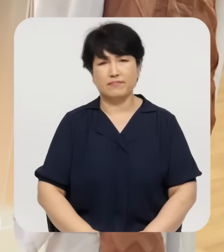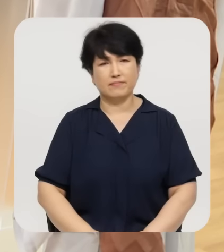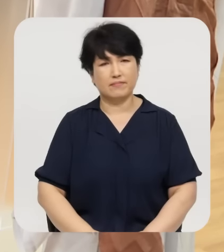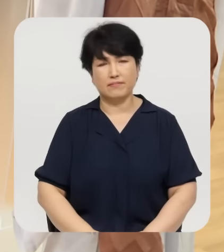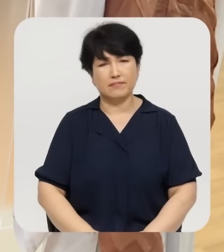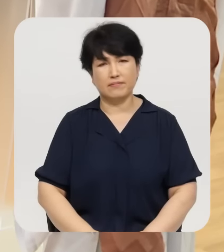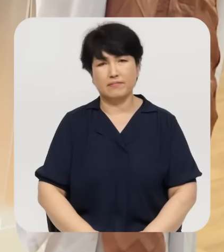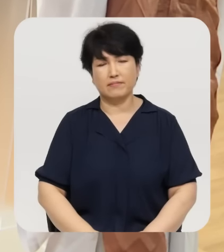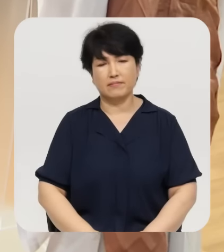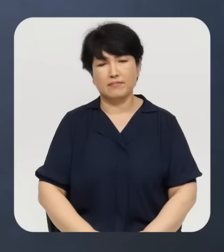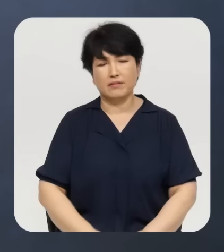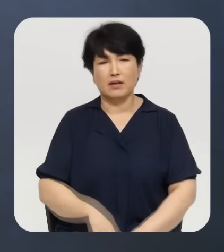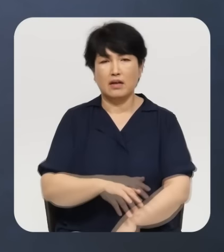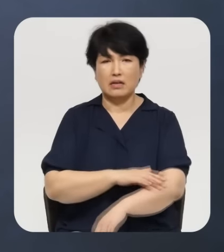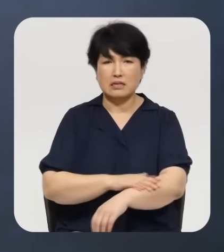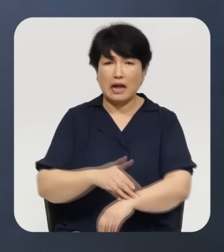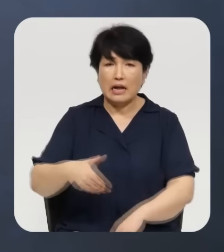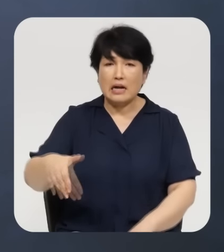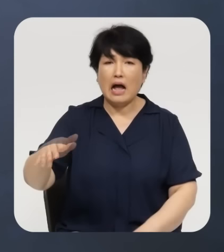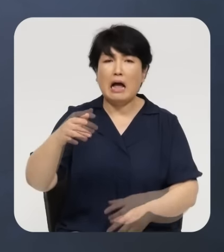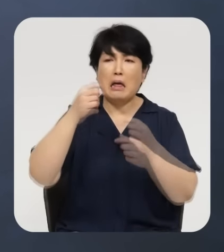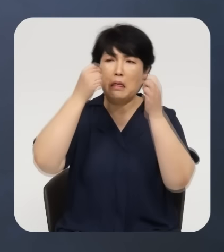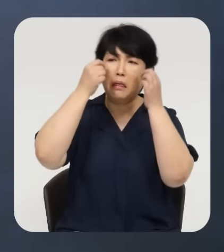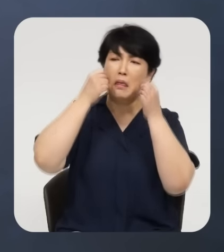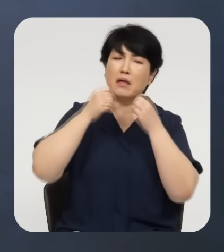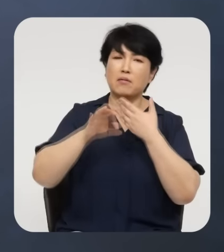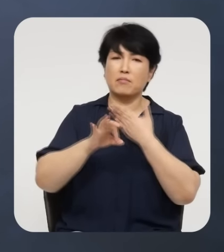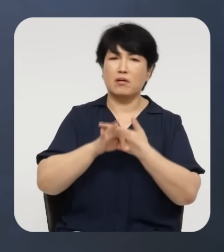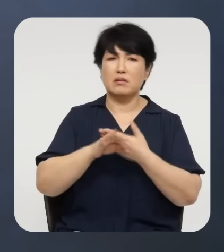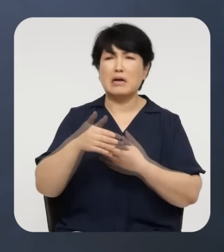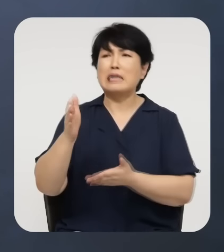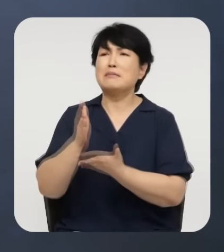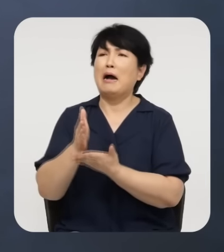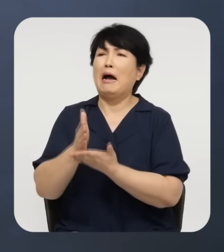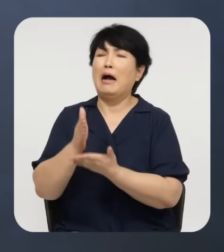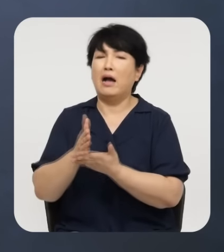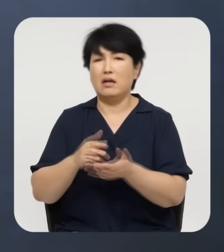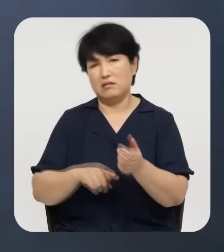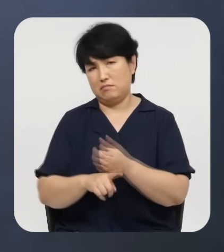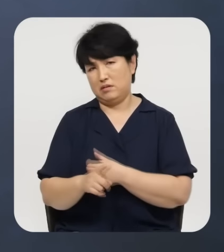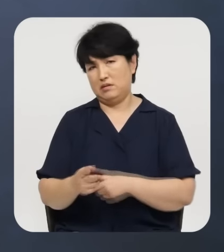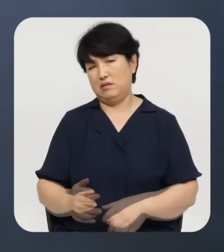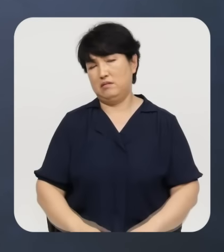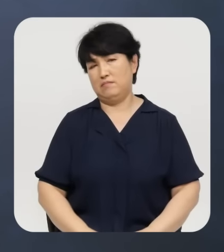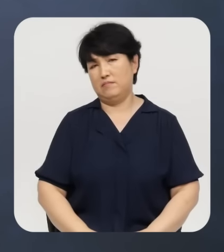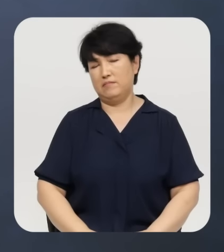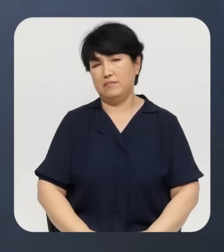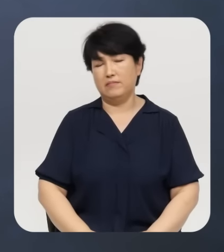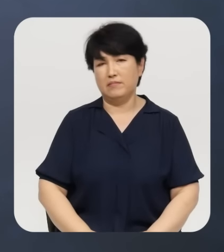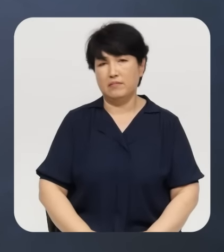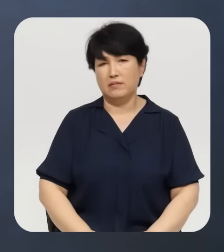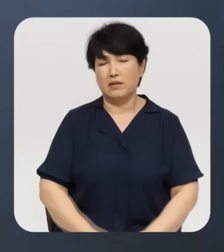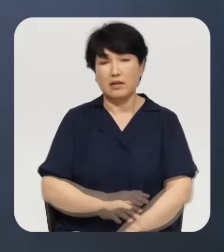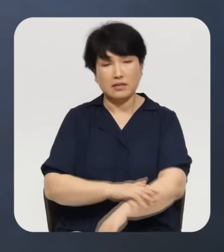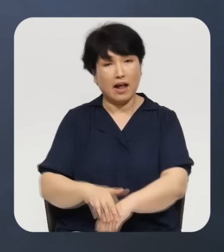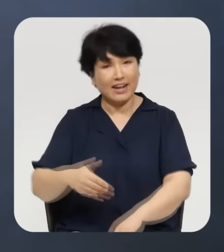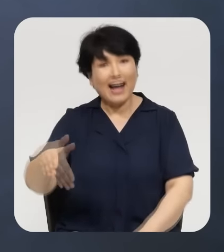아직도 그 뭐 잘 가라 이러면서 울면 뭐 가지 마란 얘기하고 똑같지.